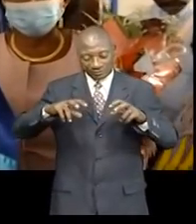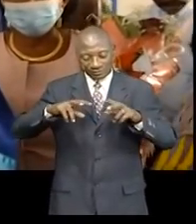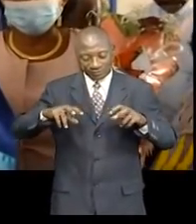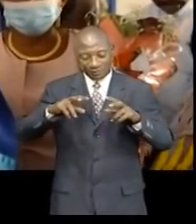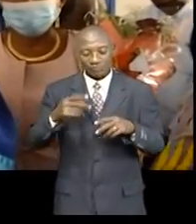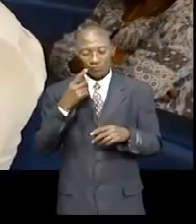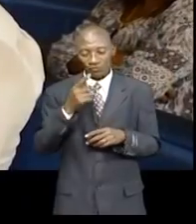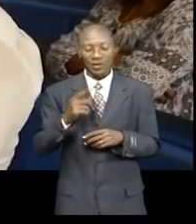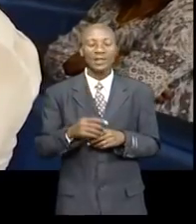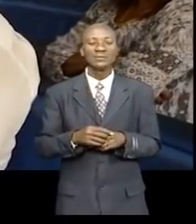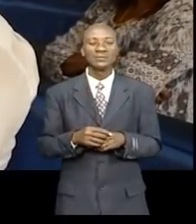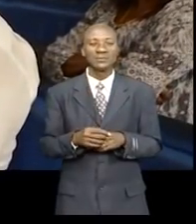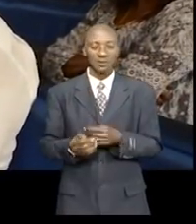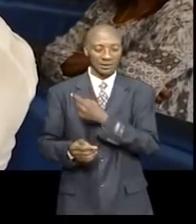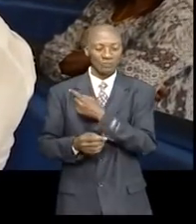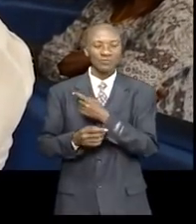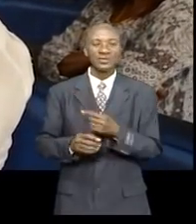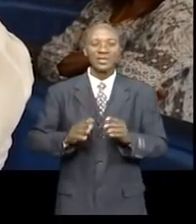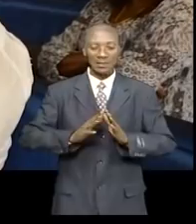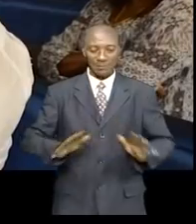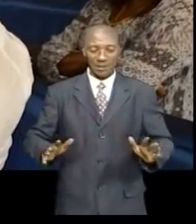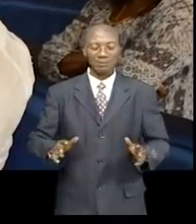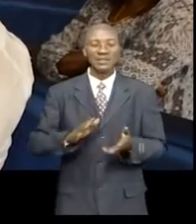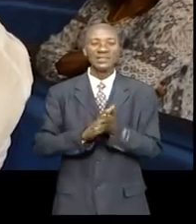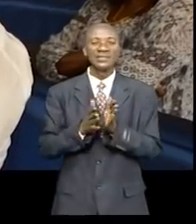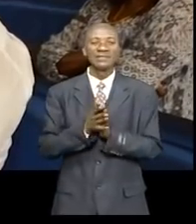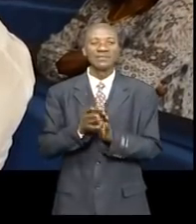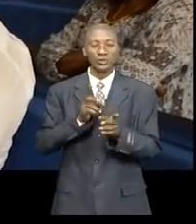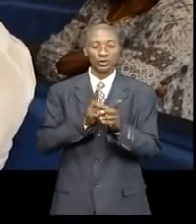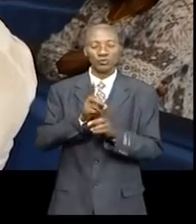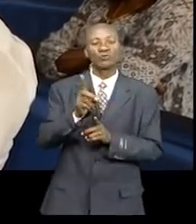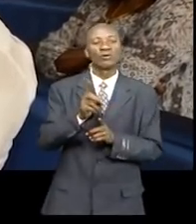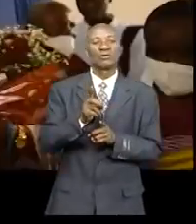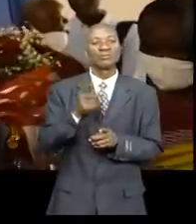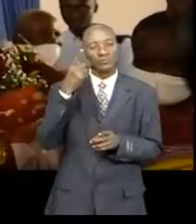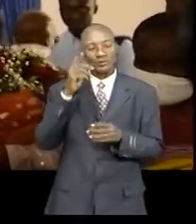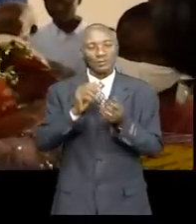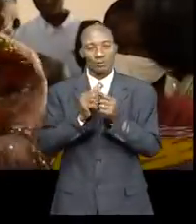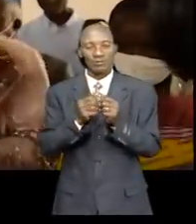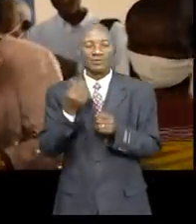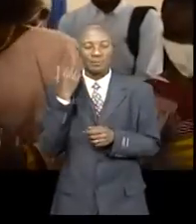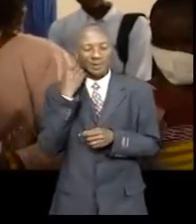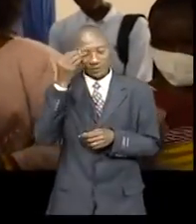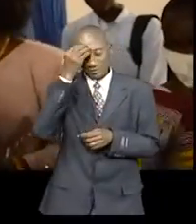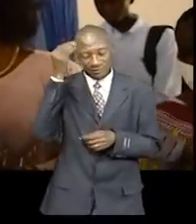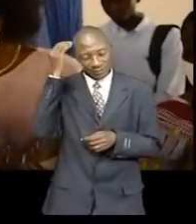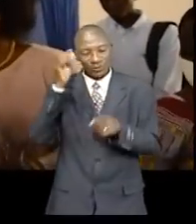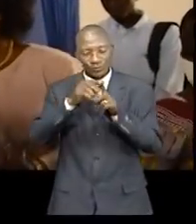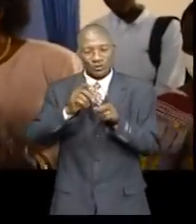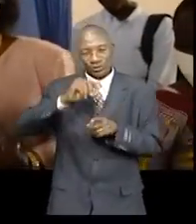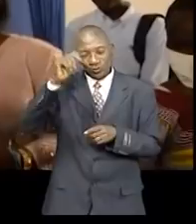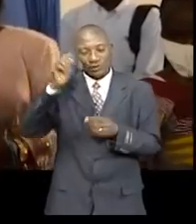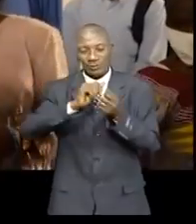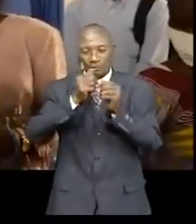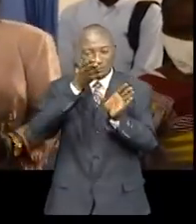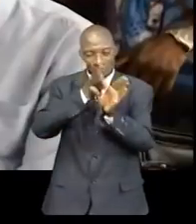les milieux familiaux. Donc, il faut apprendre aux parents comment ils peuvent parler aux enfants, même difficiles, pour apprendre à les garder dans les maisons et d'éviter d'en